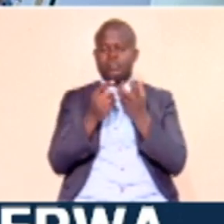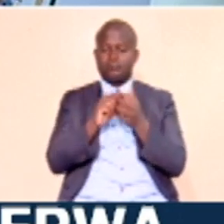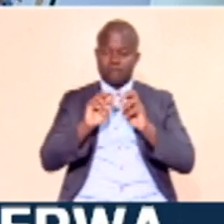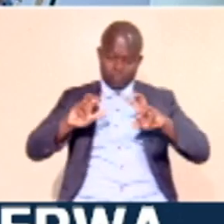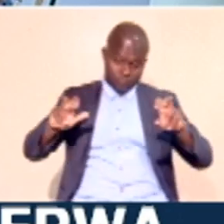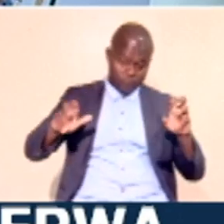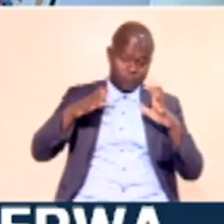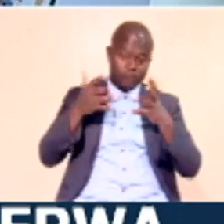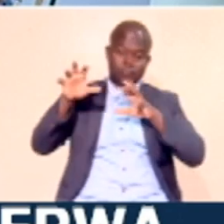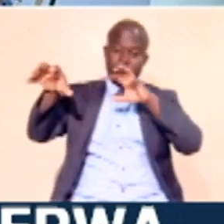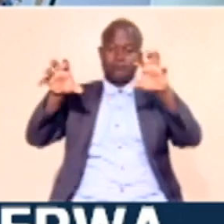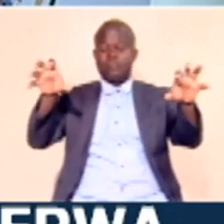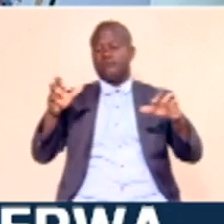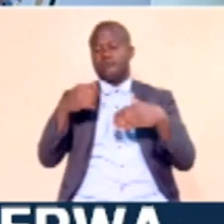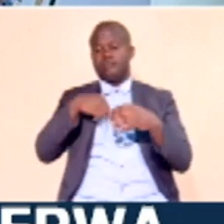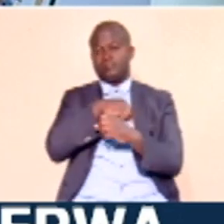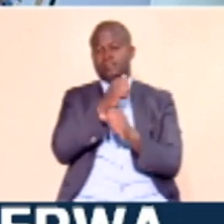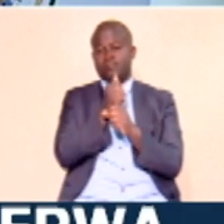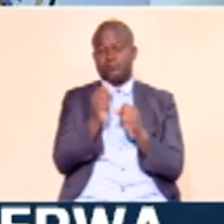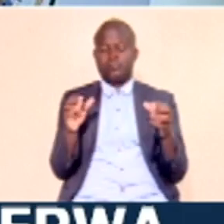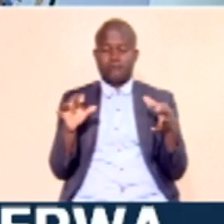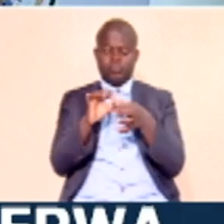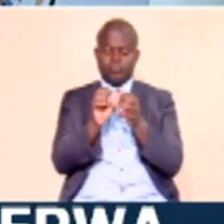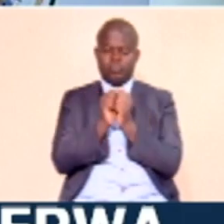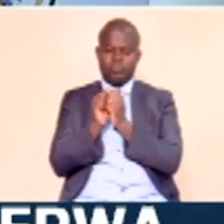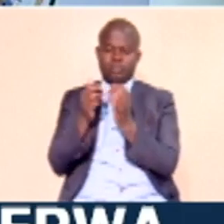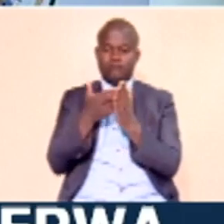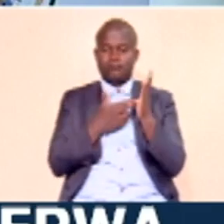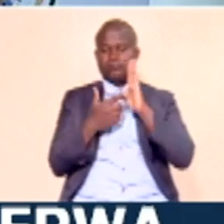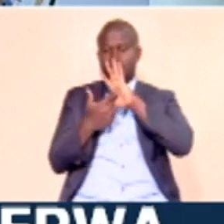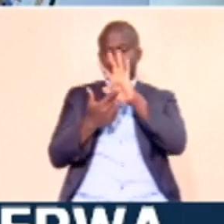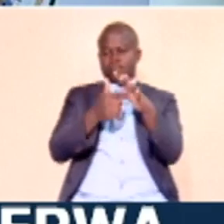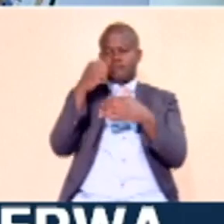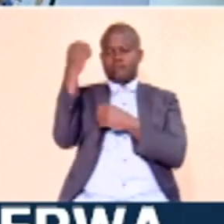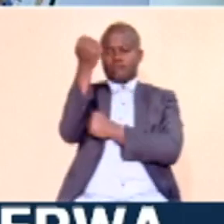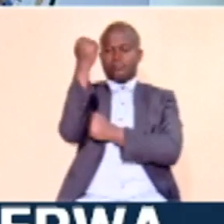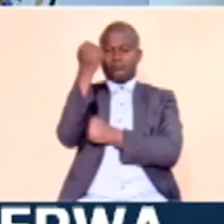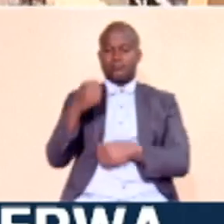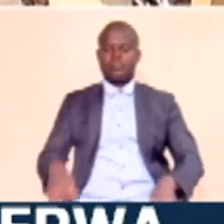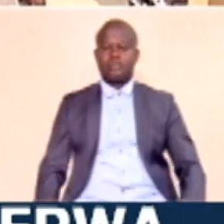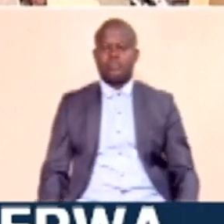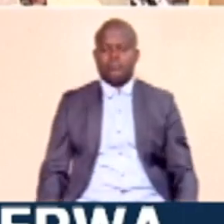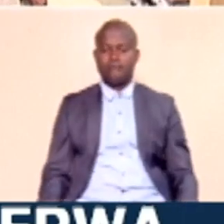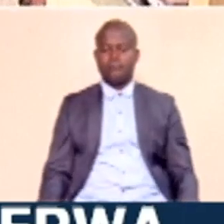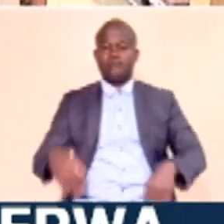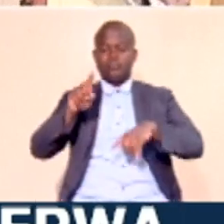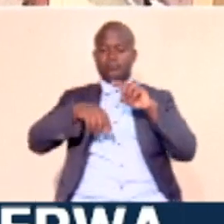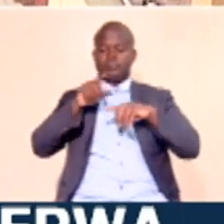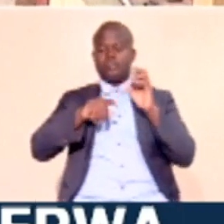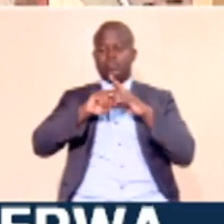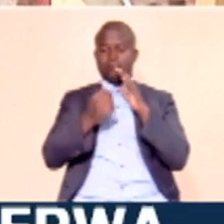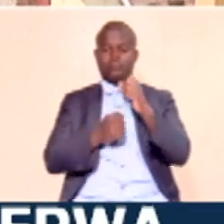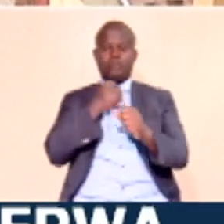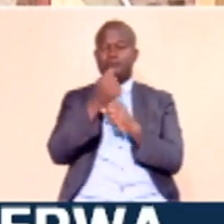mihigo aho iri icyo twakoze ubu ngubu ni uguhuriza hamwe raporo igaragaza imihigo uko yagishyirwa mu bikorwa politiki y'imihigo yatangijwe